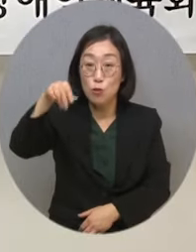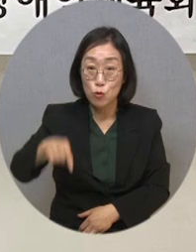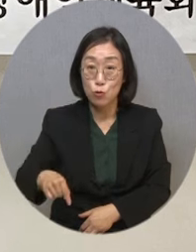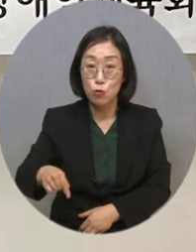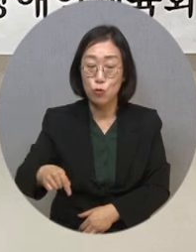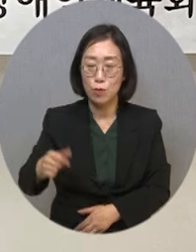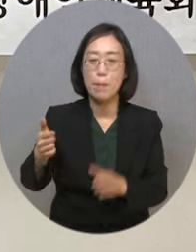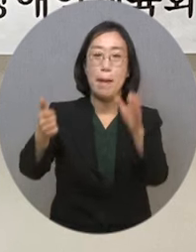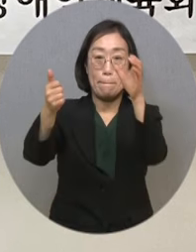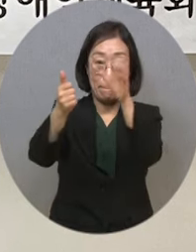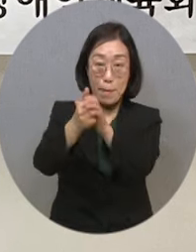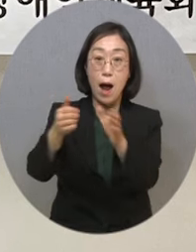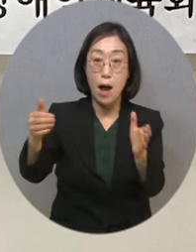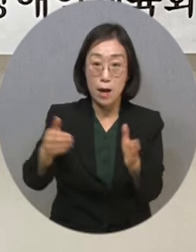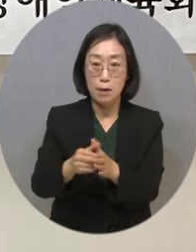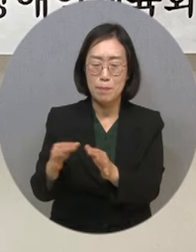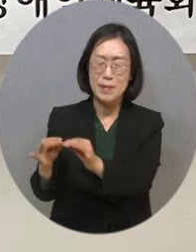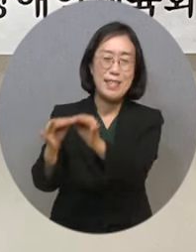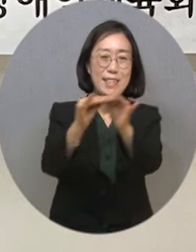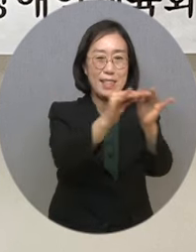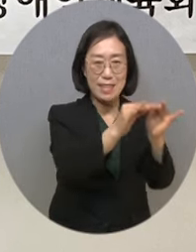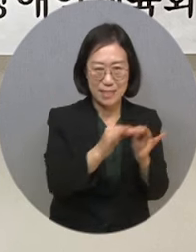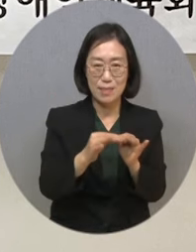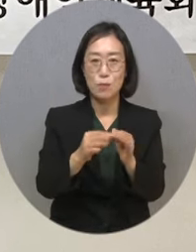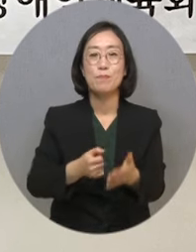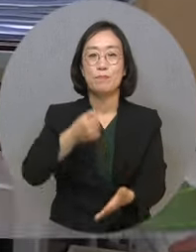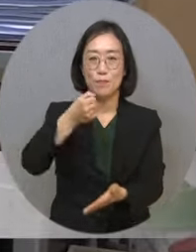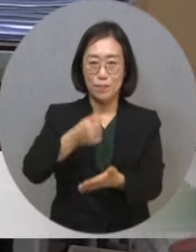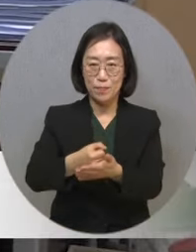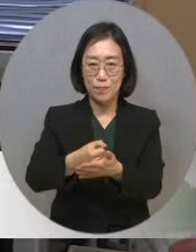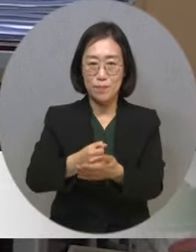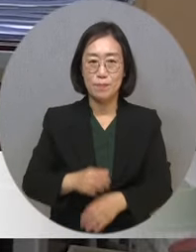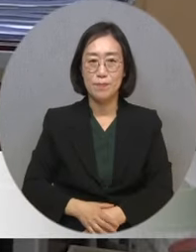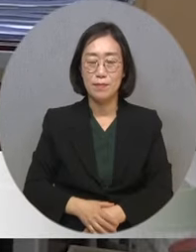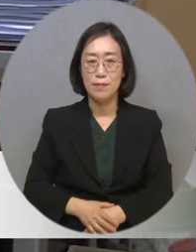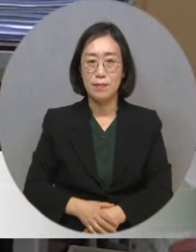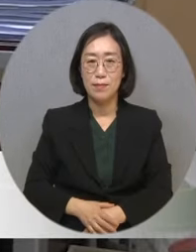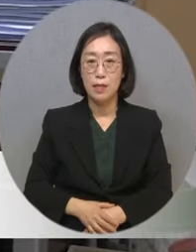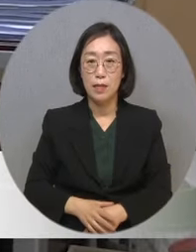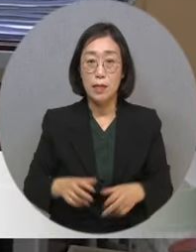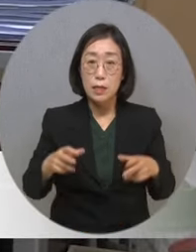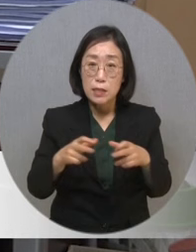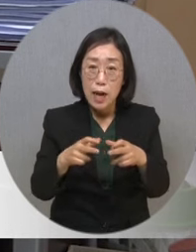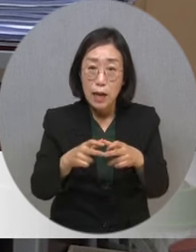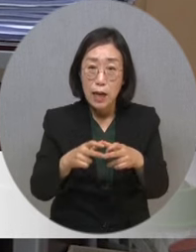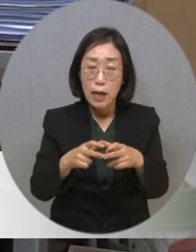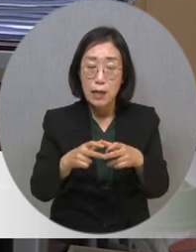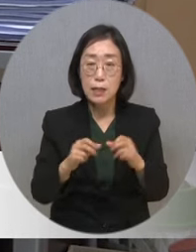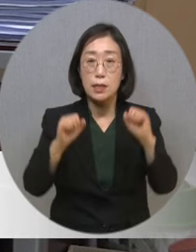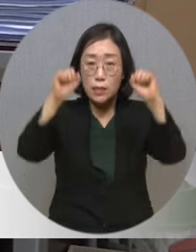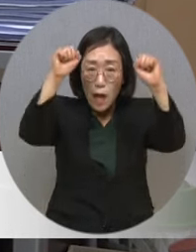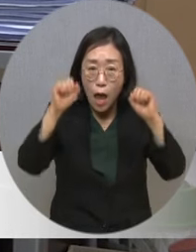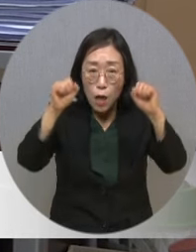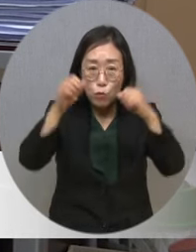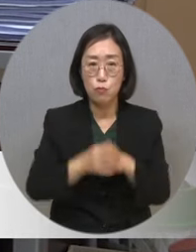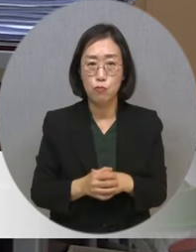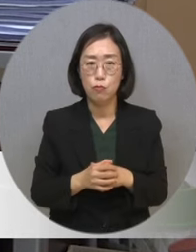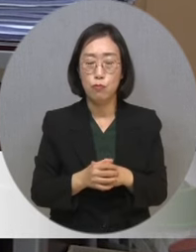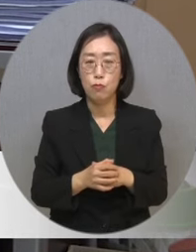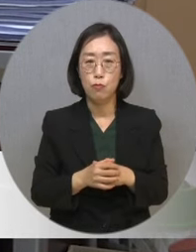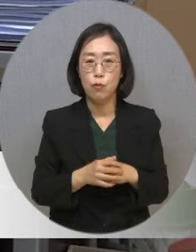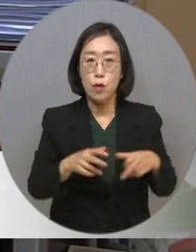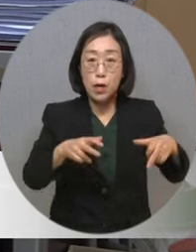김홍수 사무국장이 만장일치로 합의 추대되었습니다. 장애인 체육은 실은